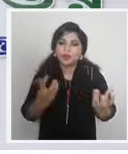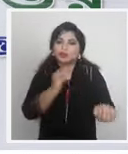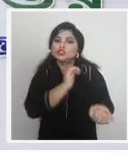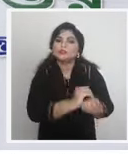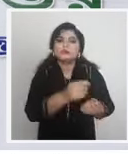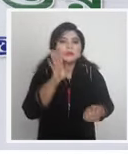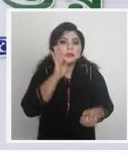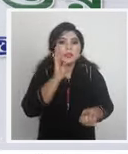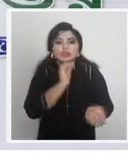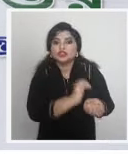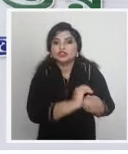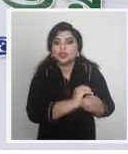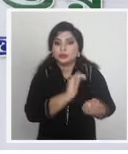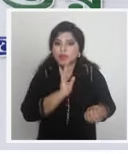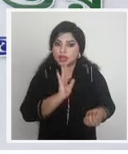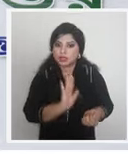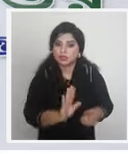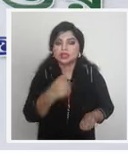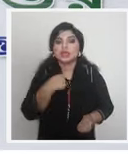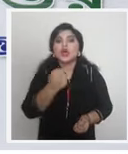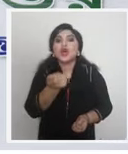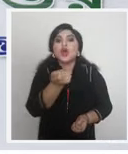23,34,500টি। বর্তমানে মজুদ আছে